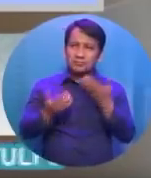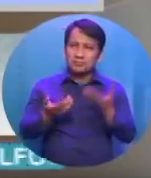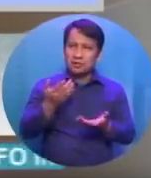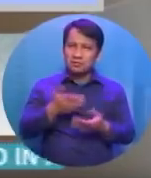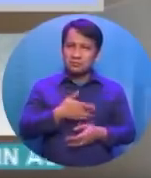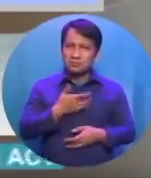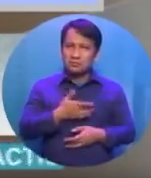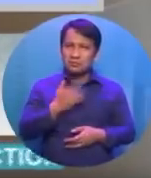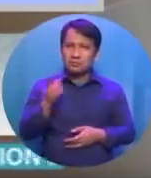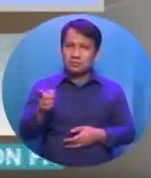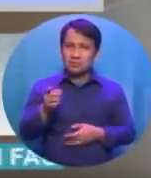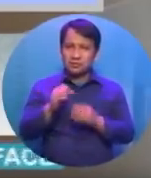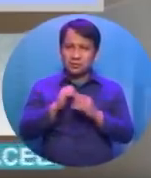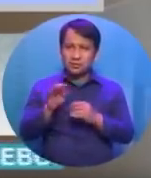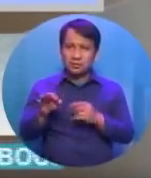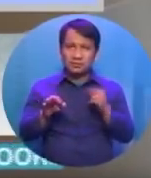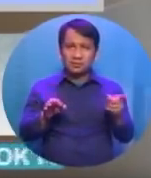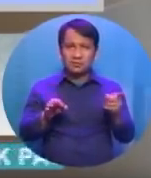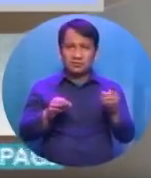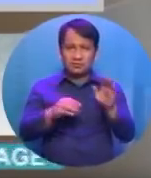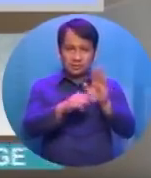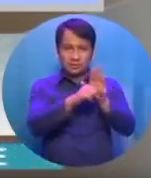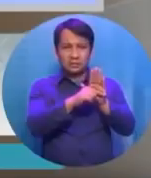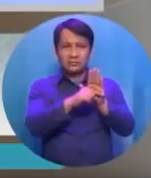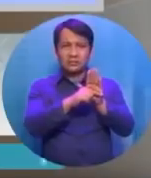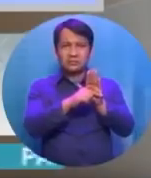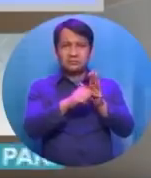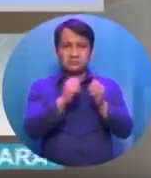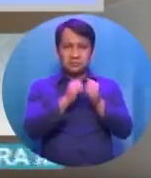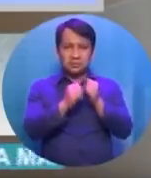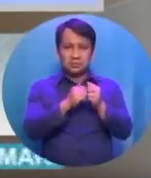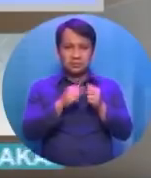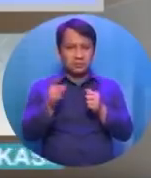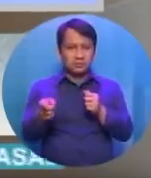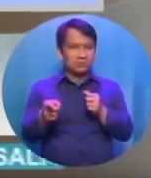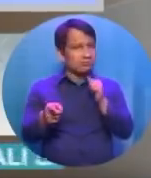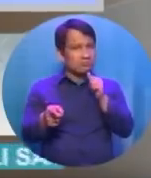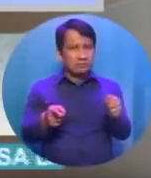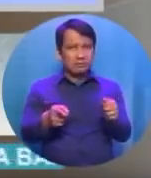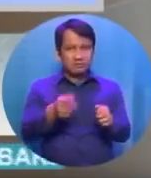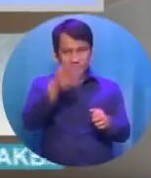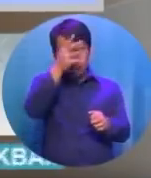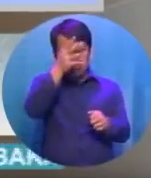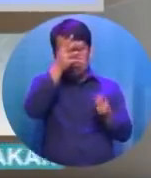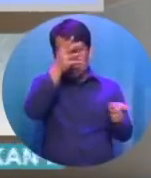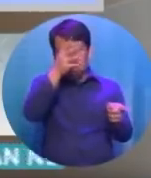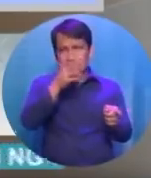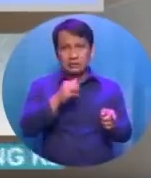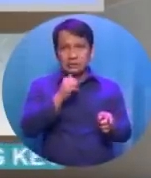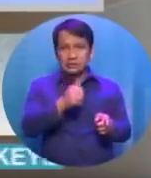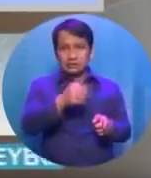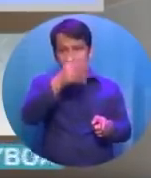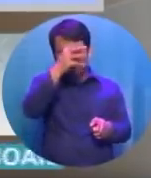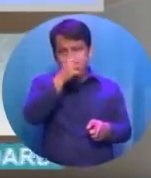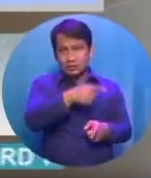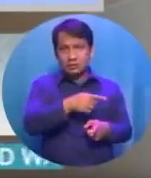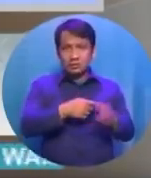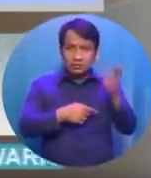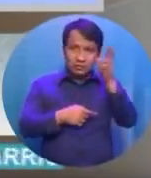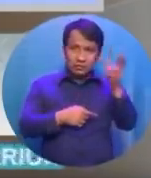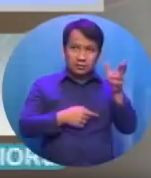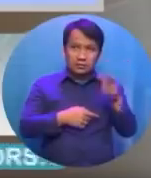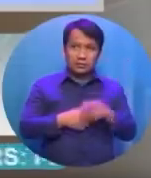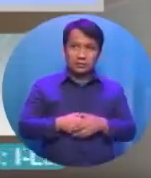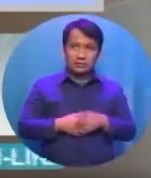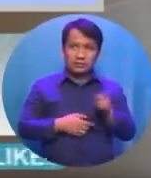sakaling ito ay negative? Meaning, hindi nga talaga si Rene, Tate